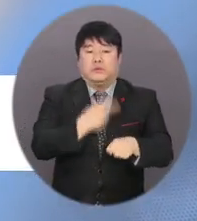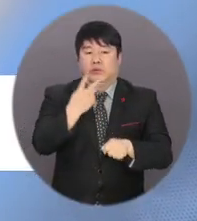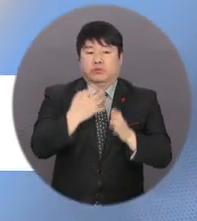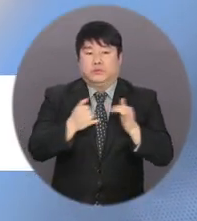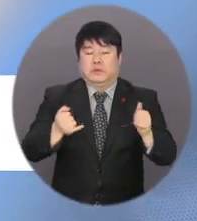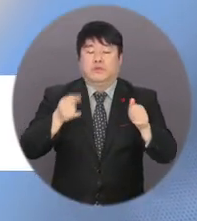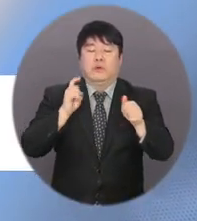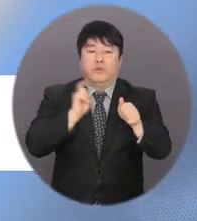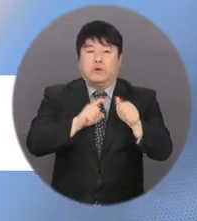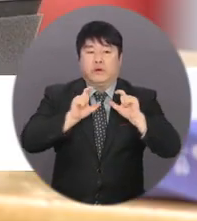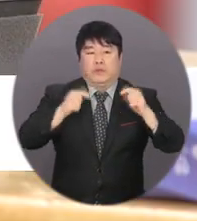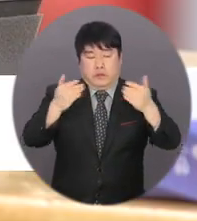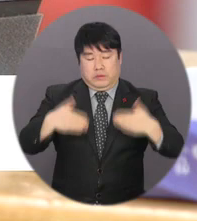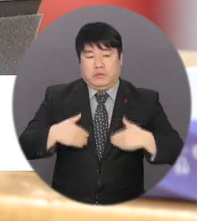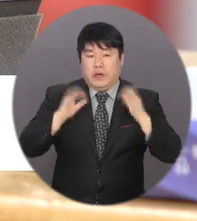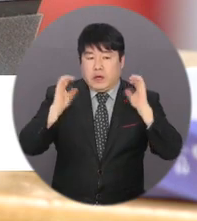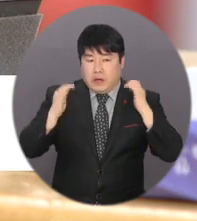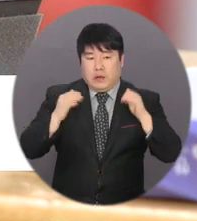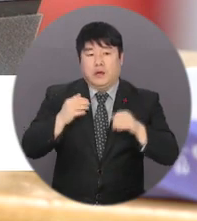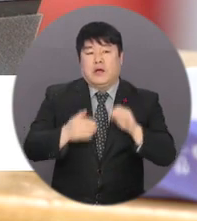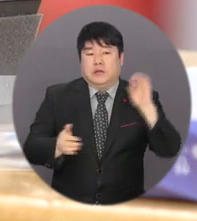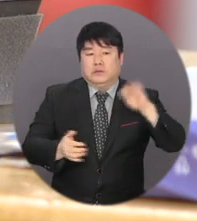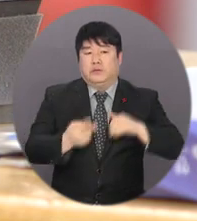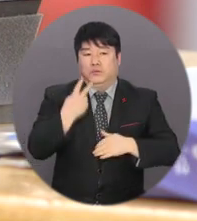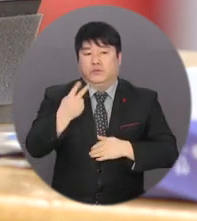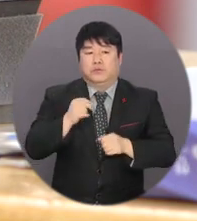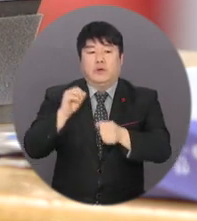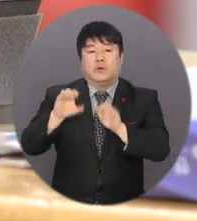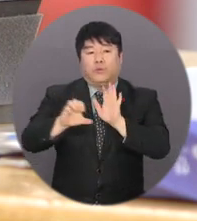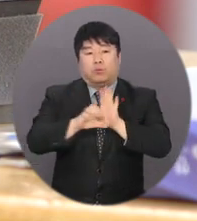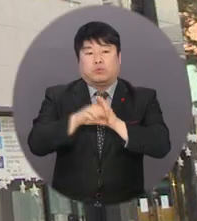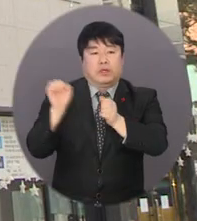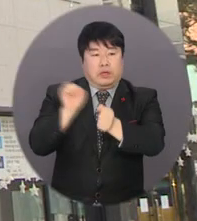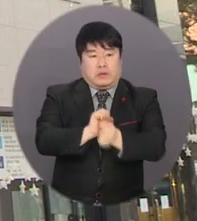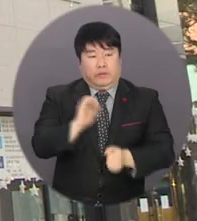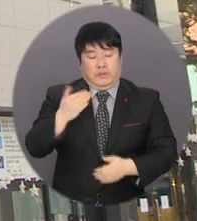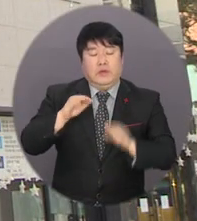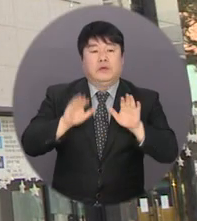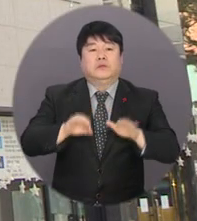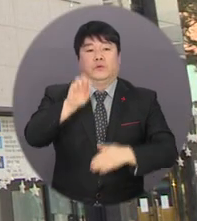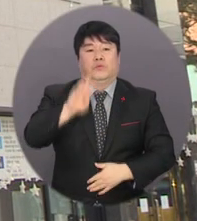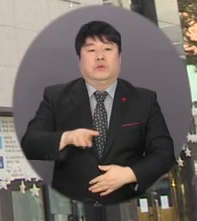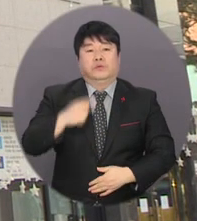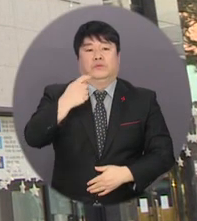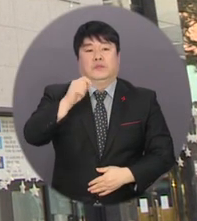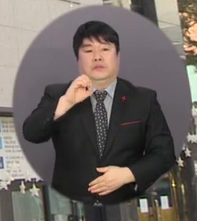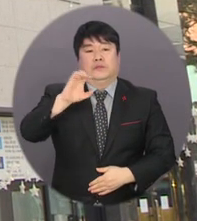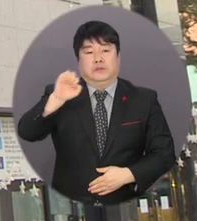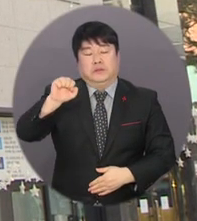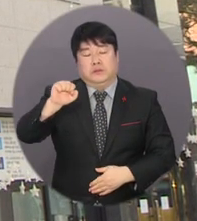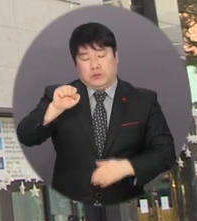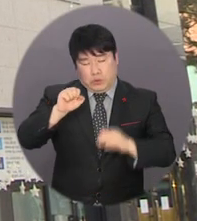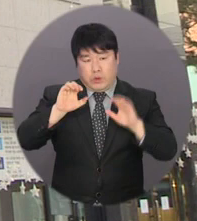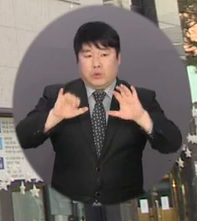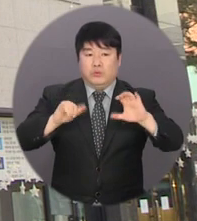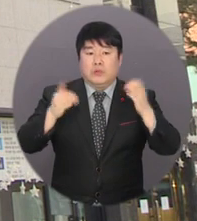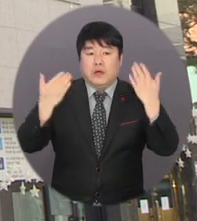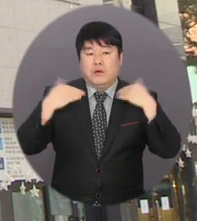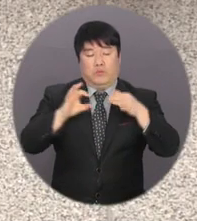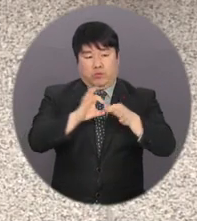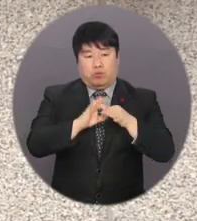판정을 받았고 어린 원생 2명도 코로나 에 감염돼 씁니다 현재 광교 tcs 국제학교 와 관련된